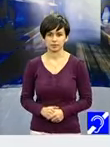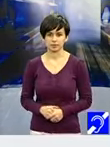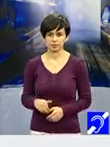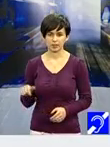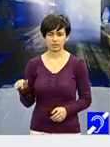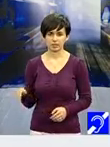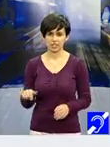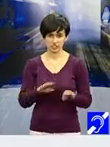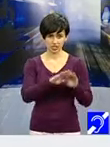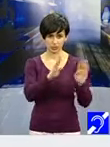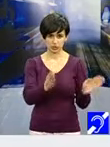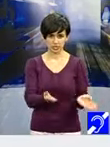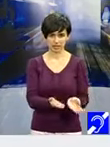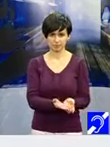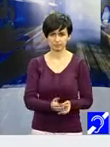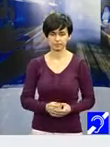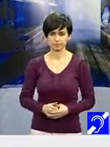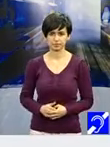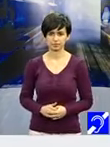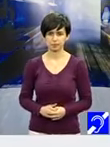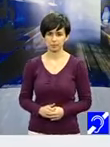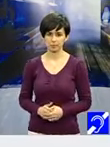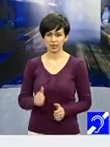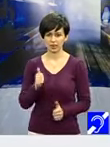cutii. Și am concurat.